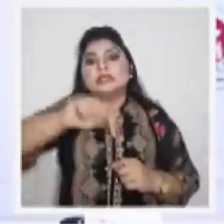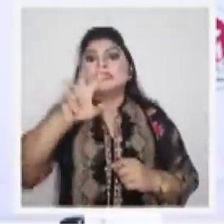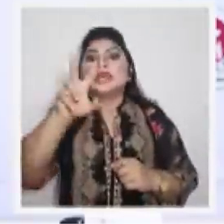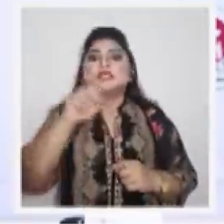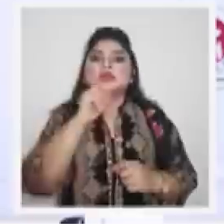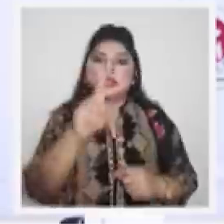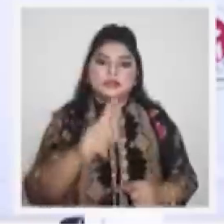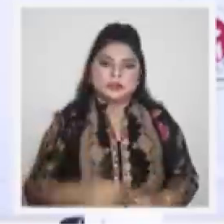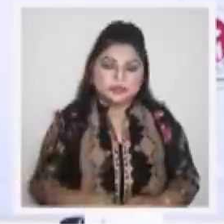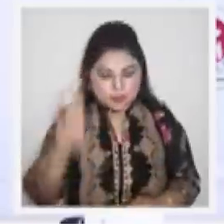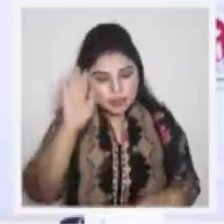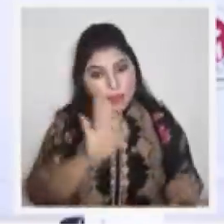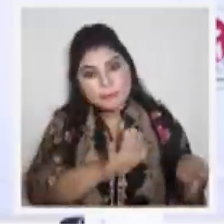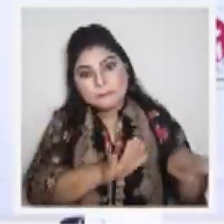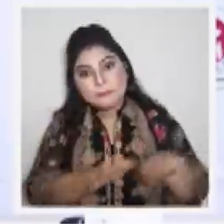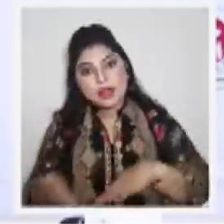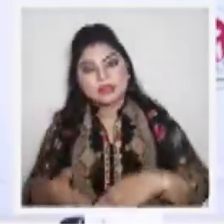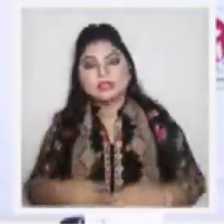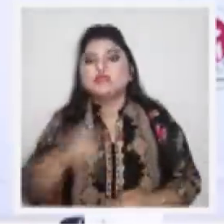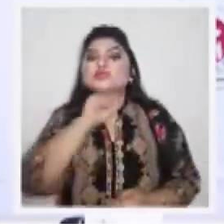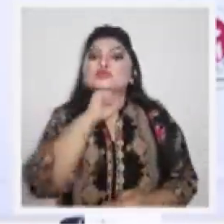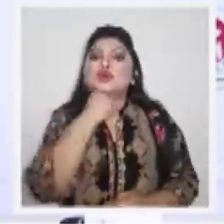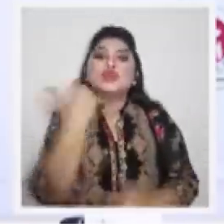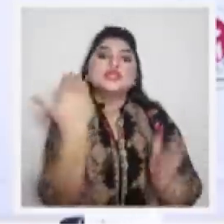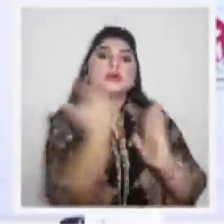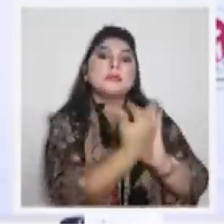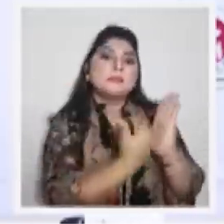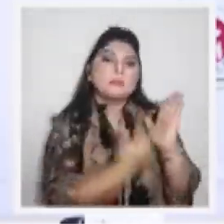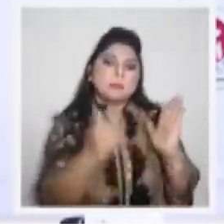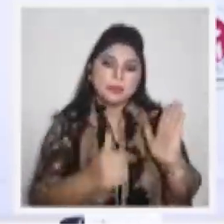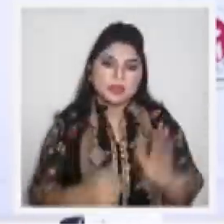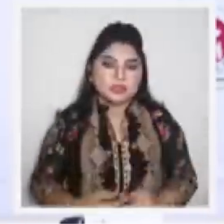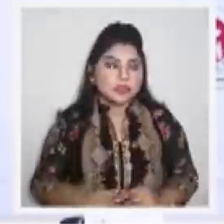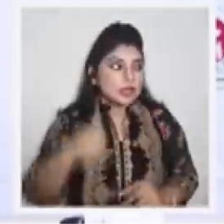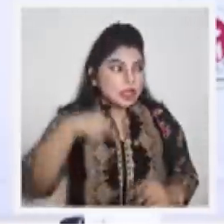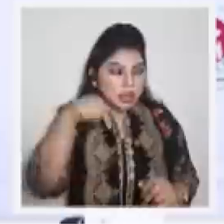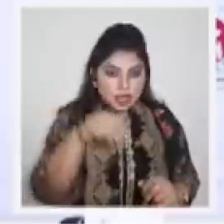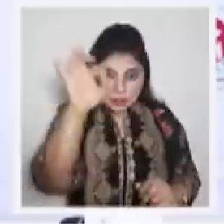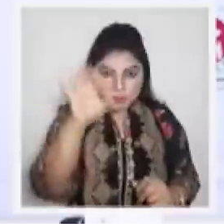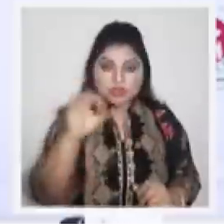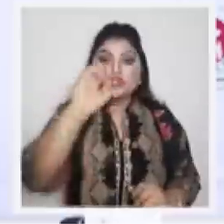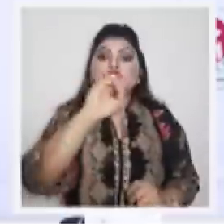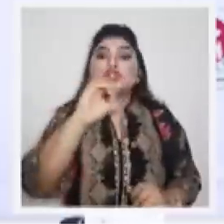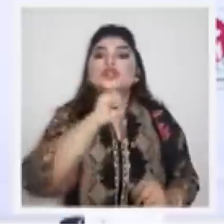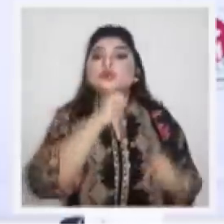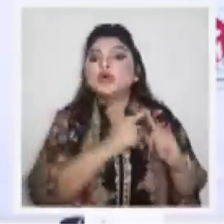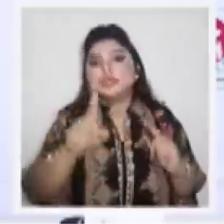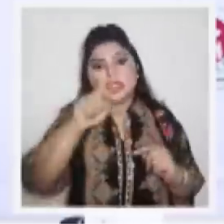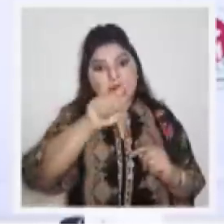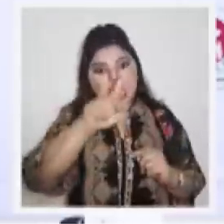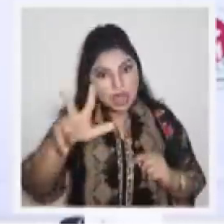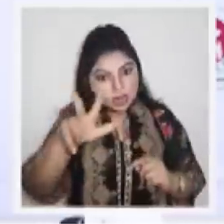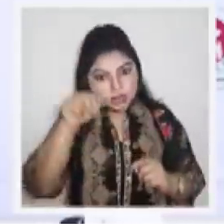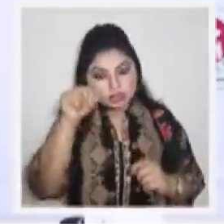71 থেকে 80 বছরের 4 জন এবং 81 থেকে 90 বছরের 1 জন। এ পর্যন্ত যারা মৃত্যুবরণ করেছেন তাদের